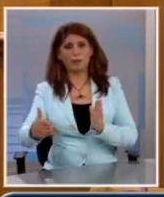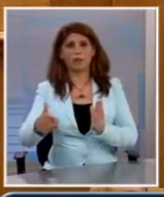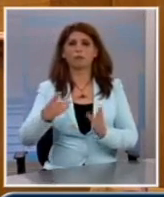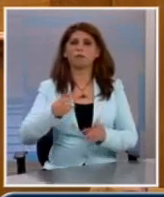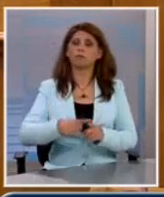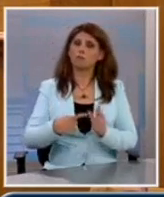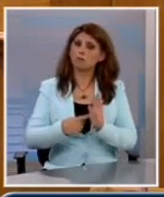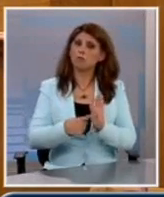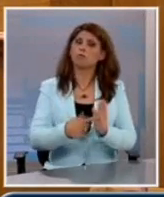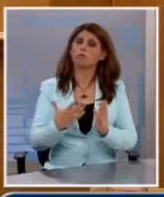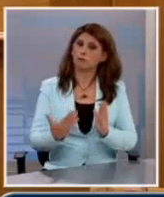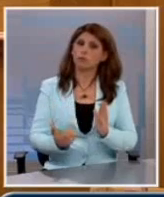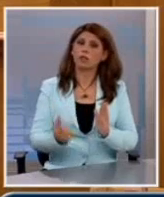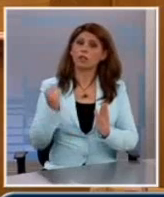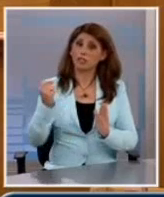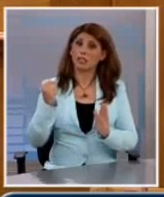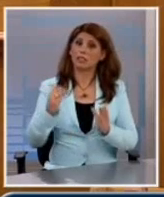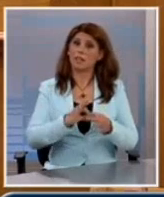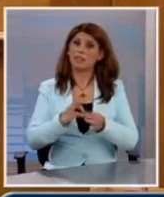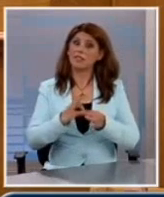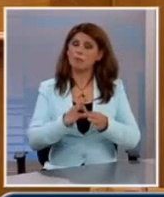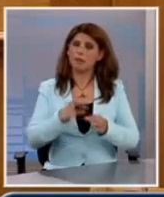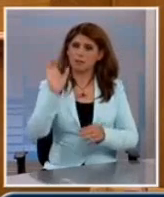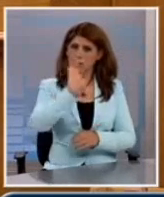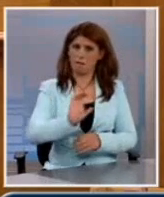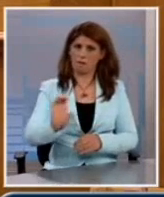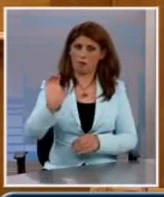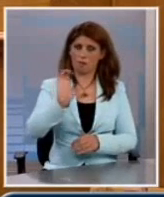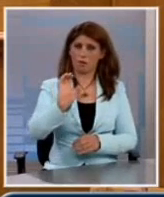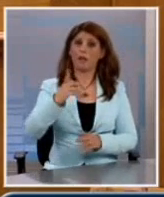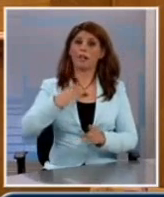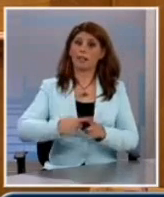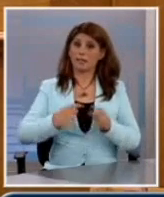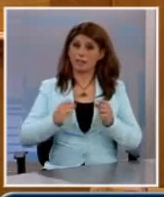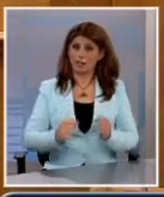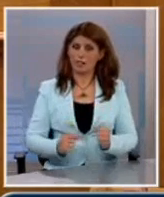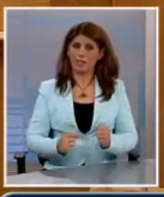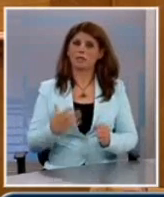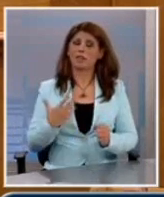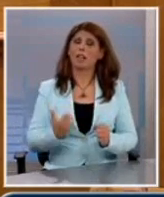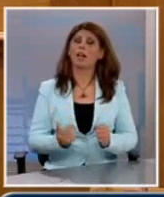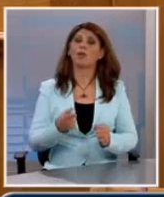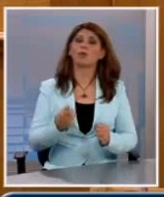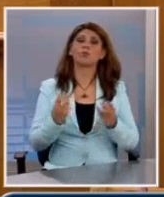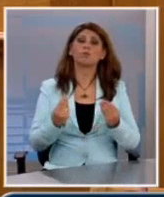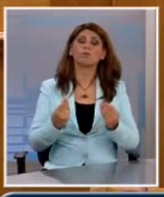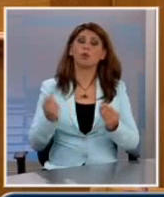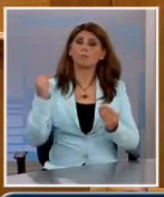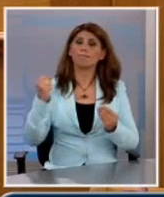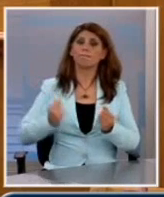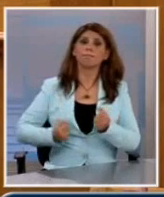Ελλάδα δείχνει να έχει τόσο ισχυρές συμμαχίες στην Ευρώπη και που οι ελληνικές θέσεις έχουν τόσο ισχυρούς